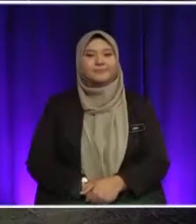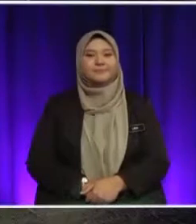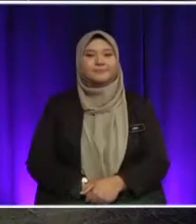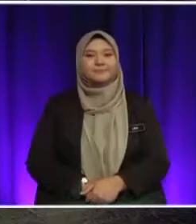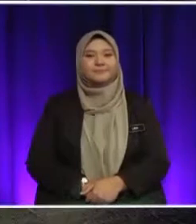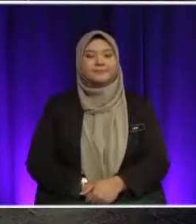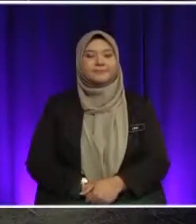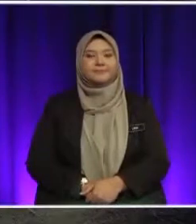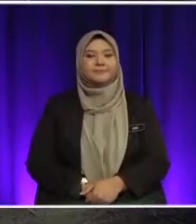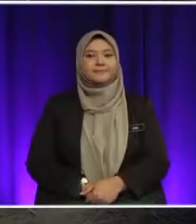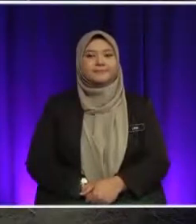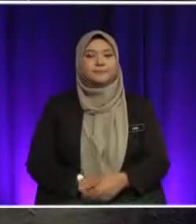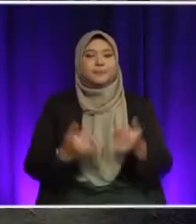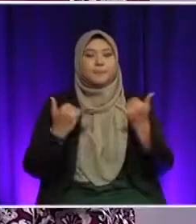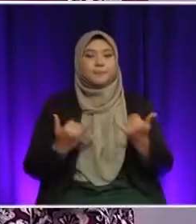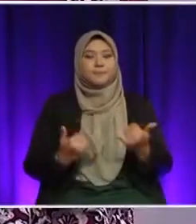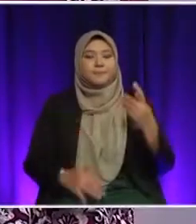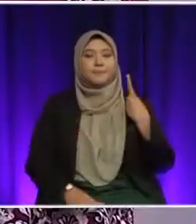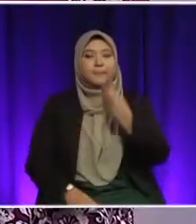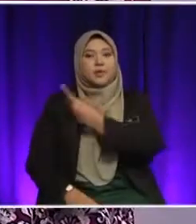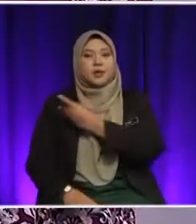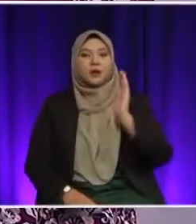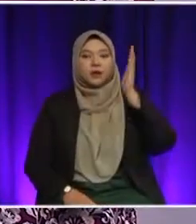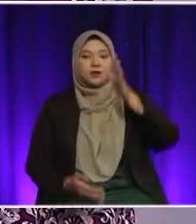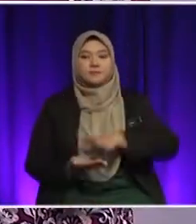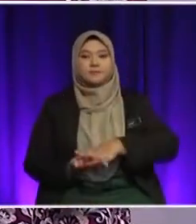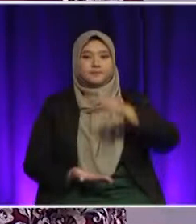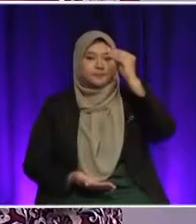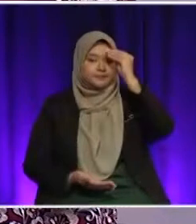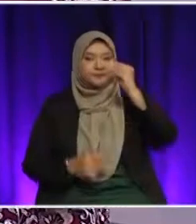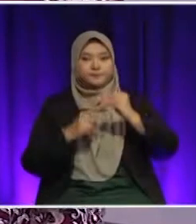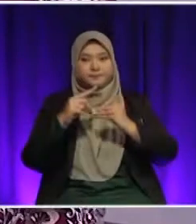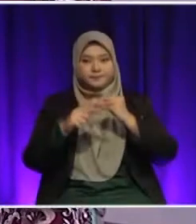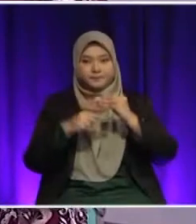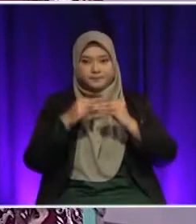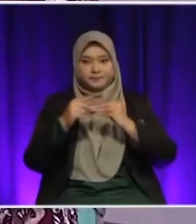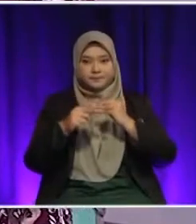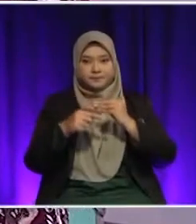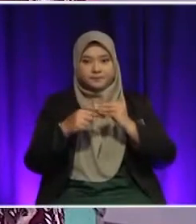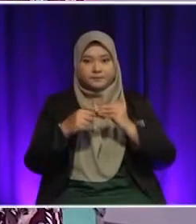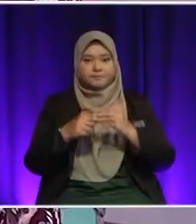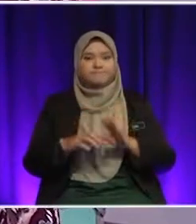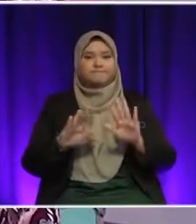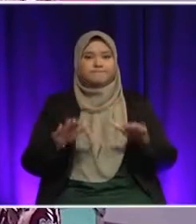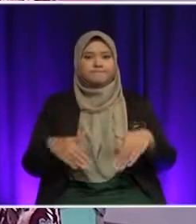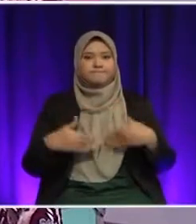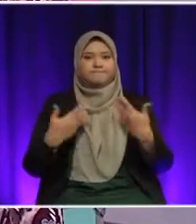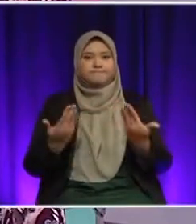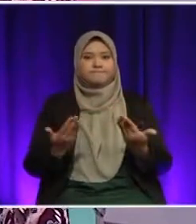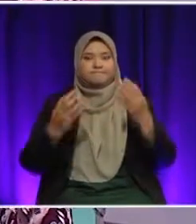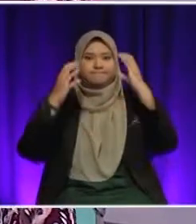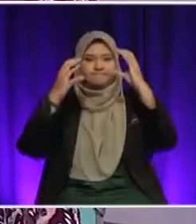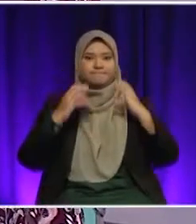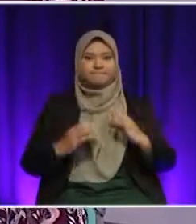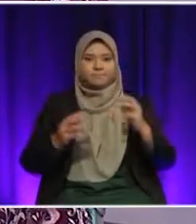kali ini kita akan masuk kepada kita akan masuk kepada standard yang kedua yaitu pengenalan